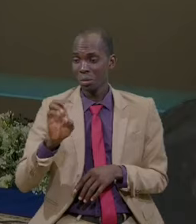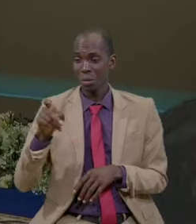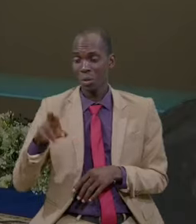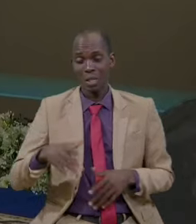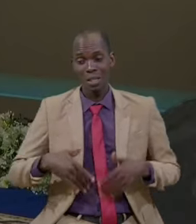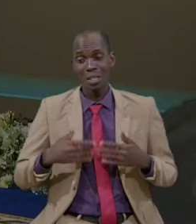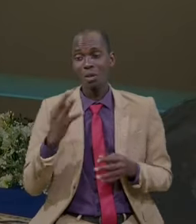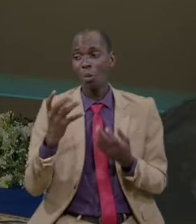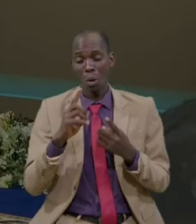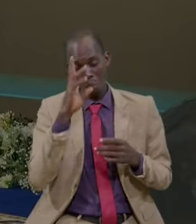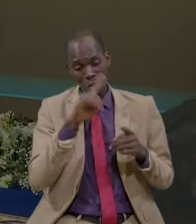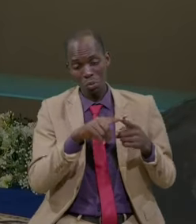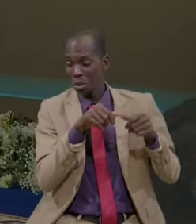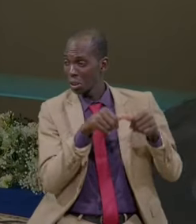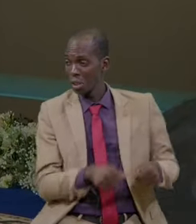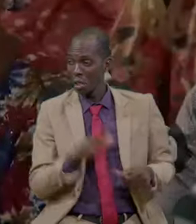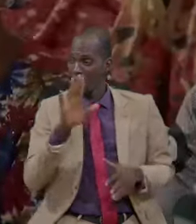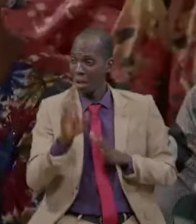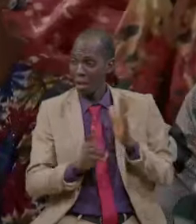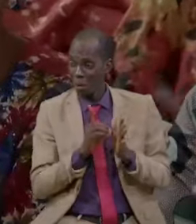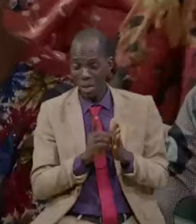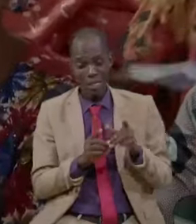là, même un franc, vous n'aurez rien.